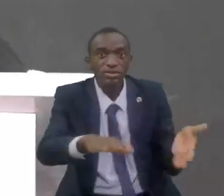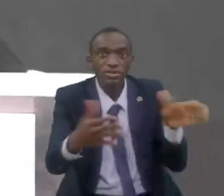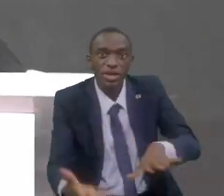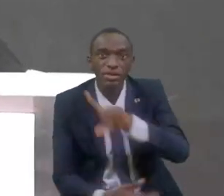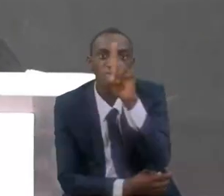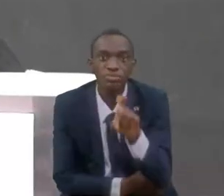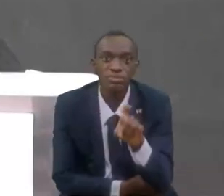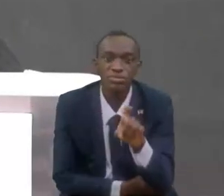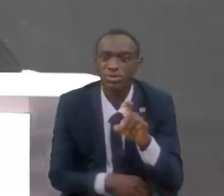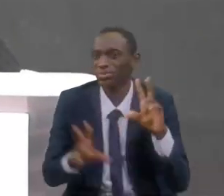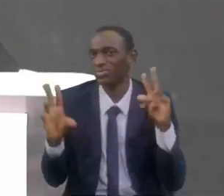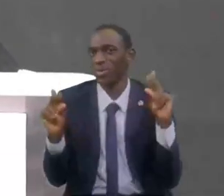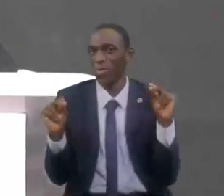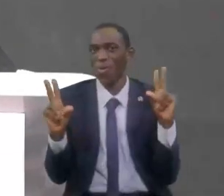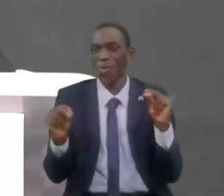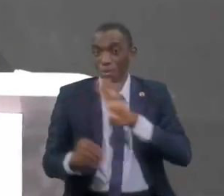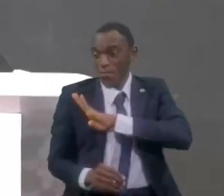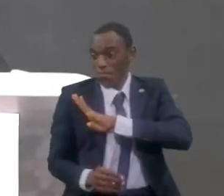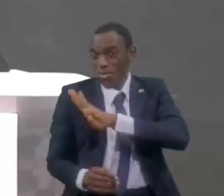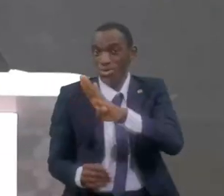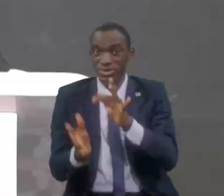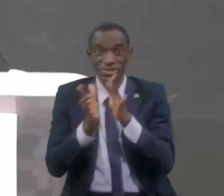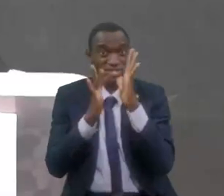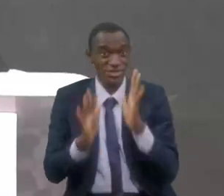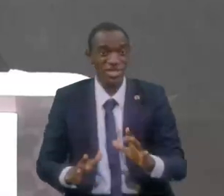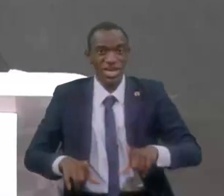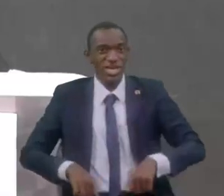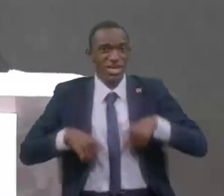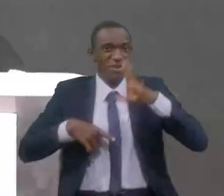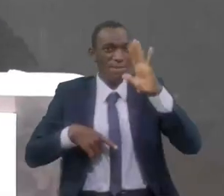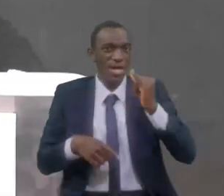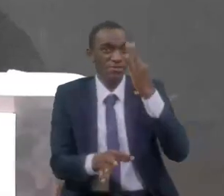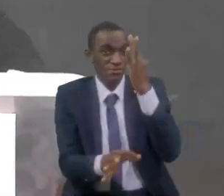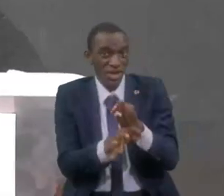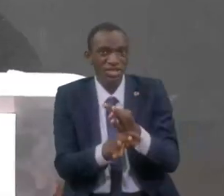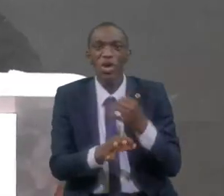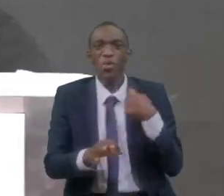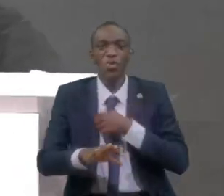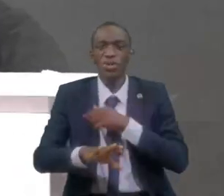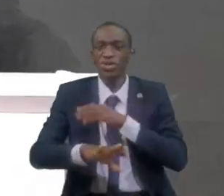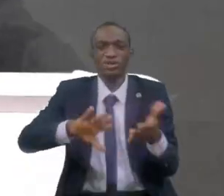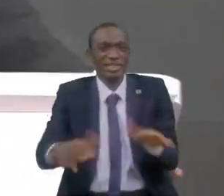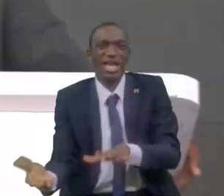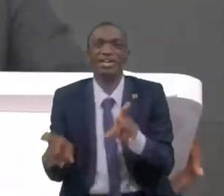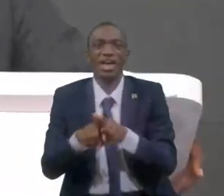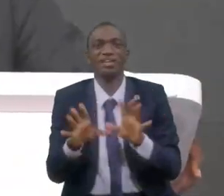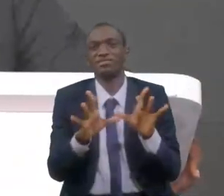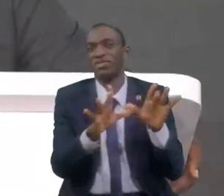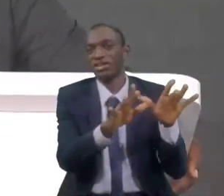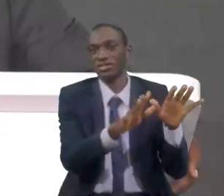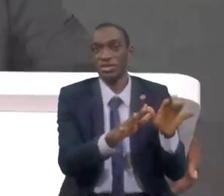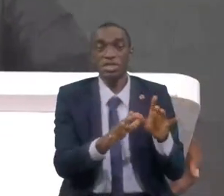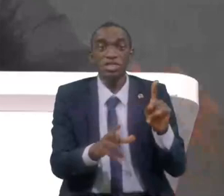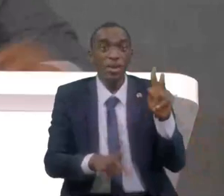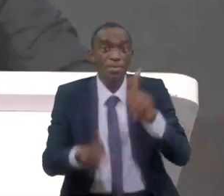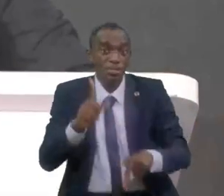Les saints audacieux vivant par la foi ne meurent pas comme des mouches. Ceux qui les ont